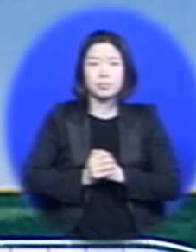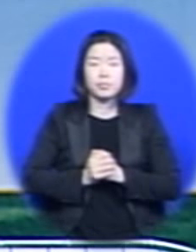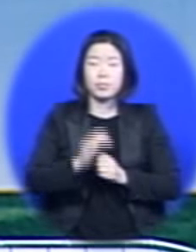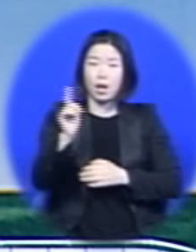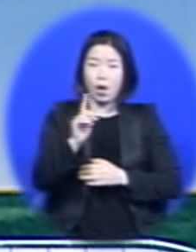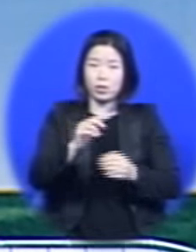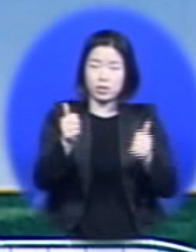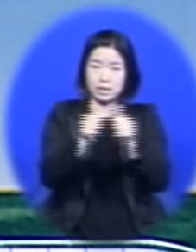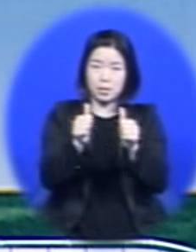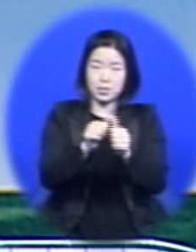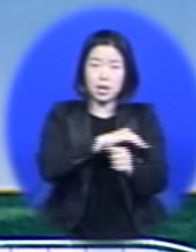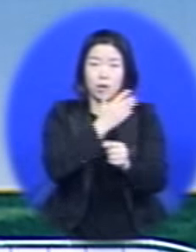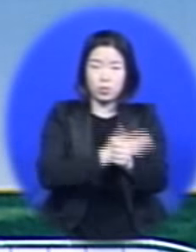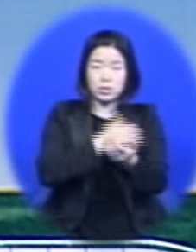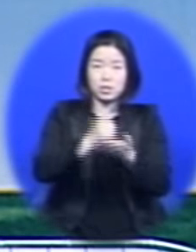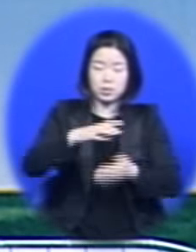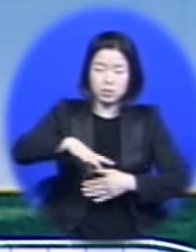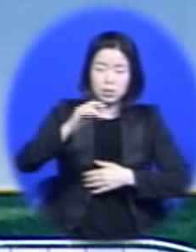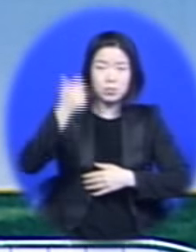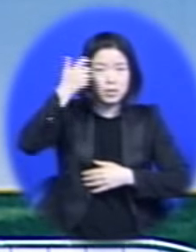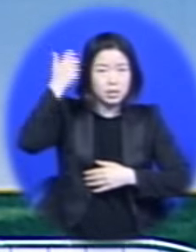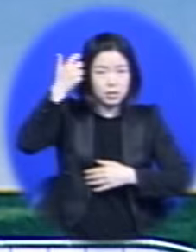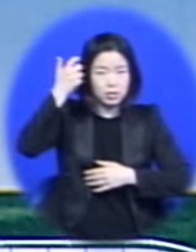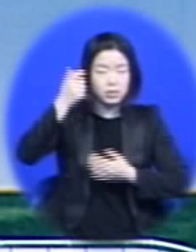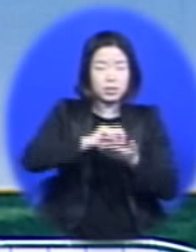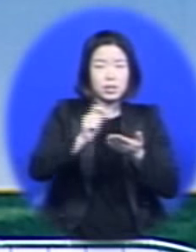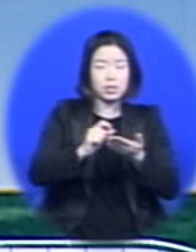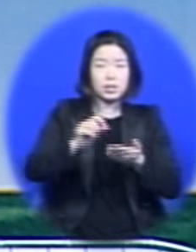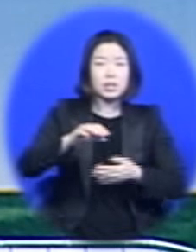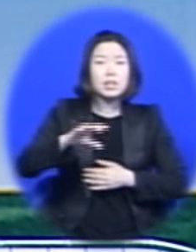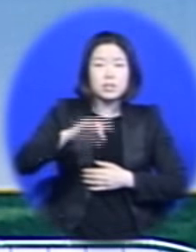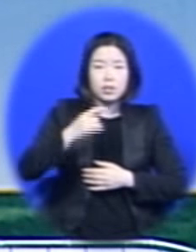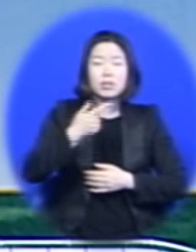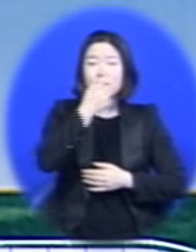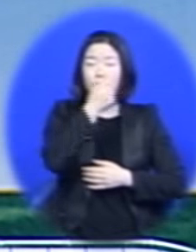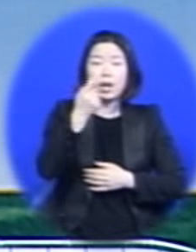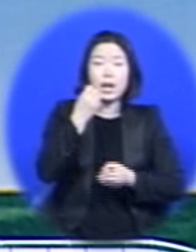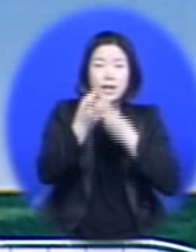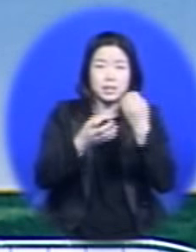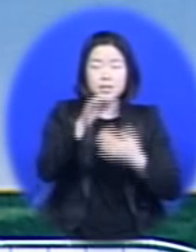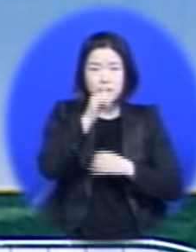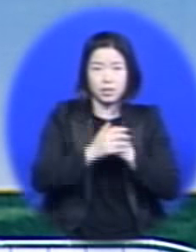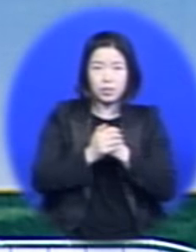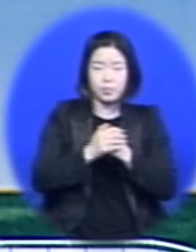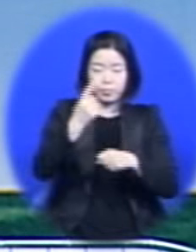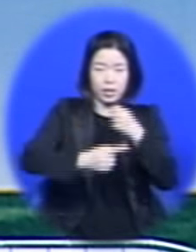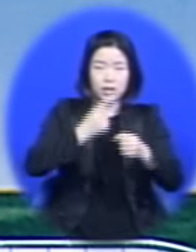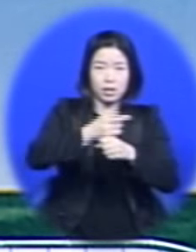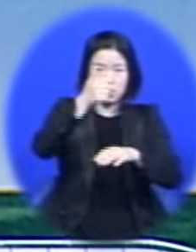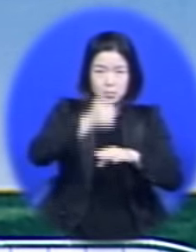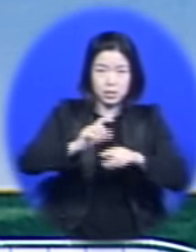어느 남자 권사님께서 처음 영성일기를 쓰셨던 이야기, 그때 간증을 하셨습니다. 송구영신 예배를